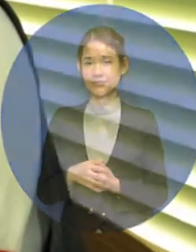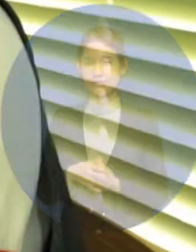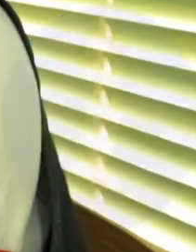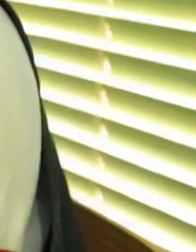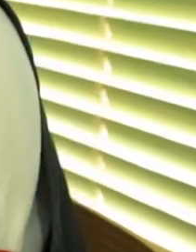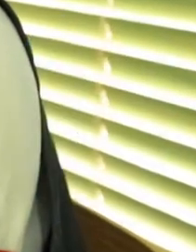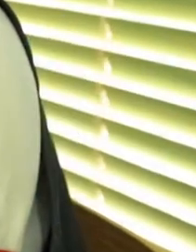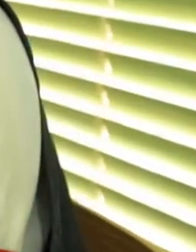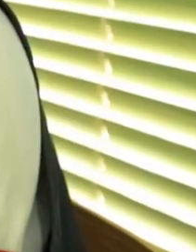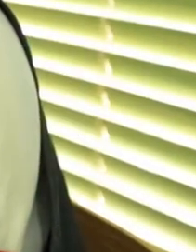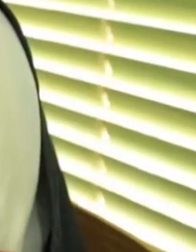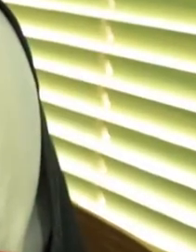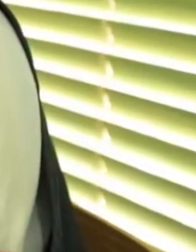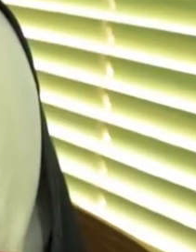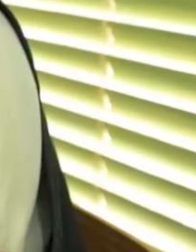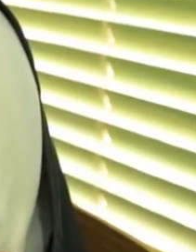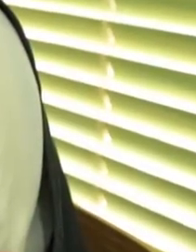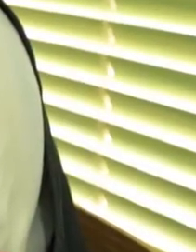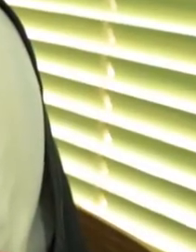한 번 더.